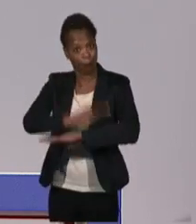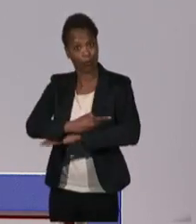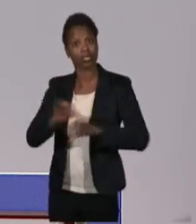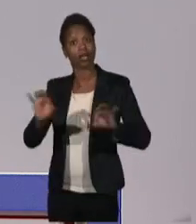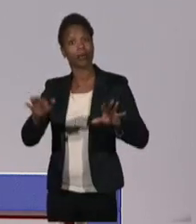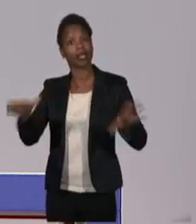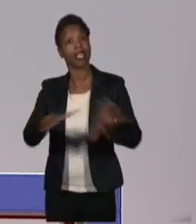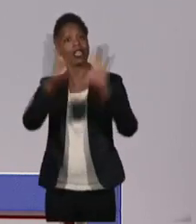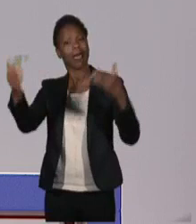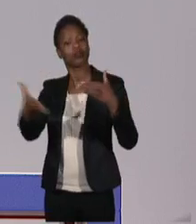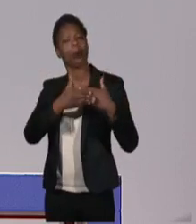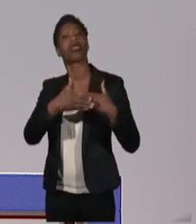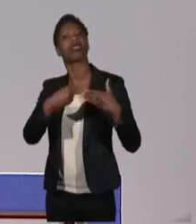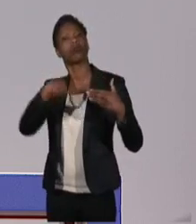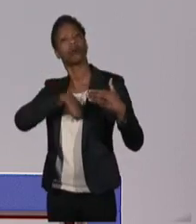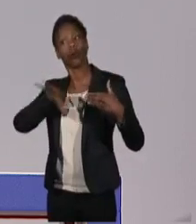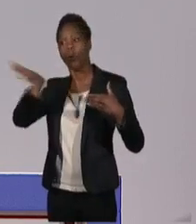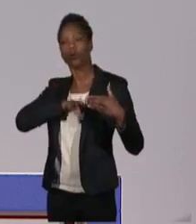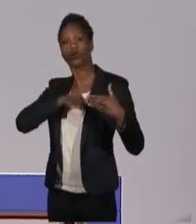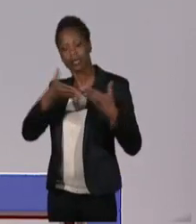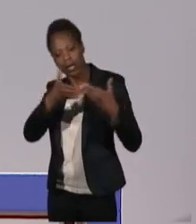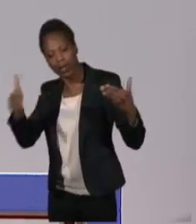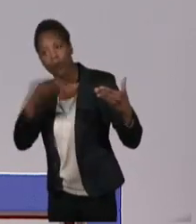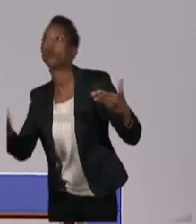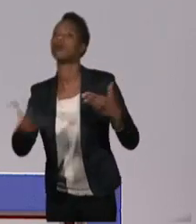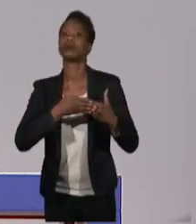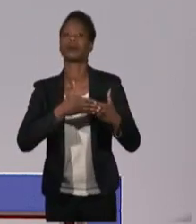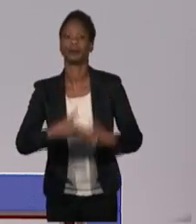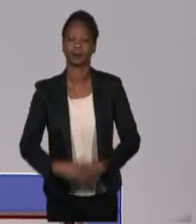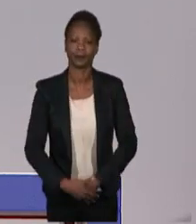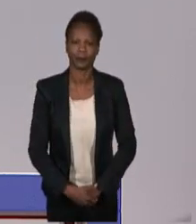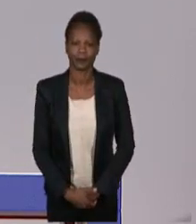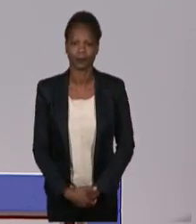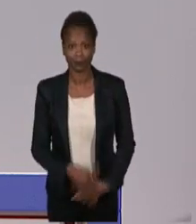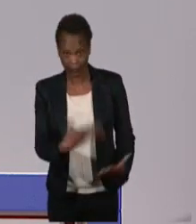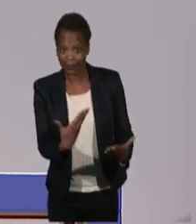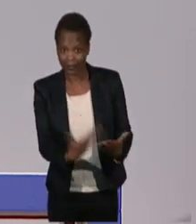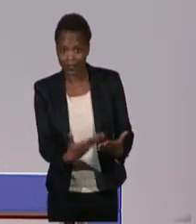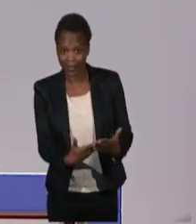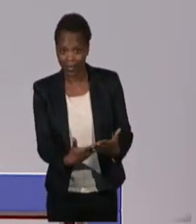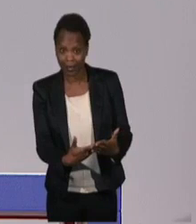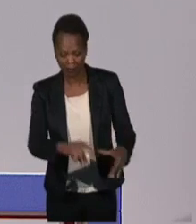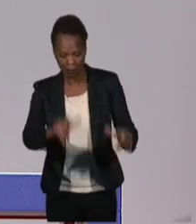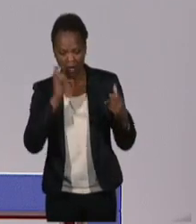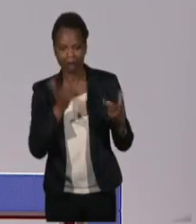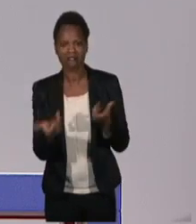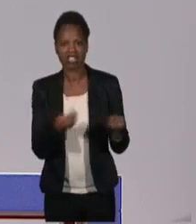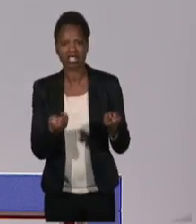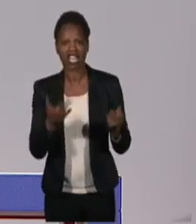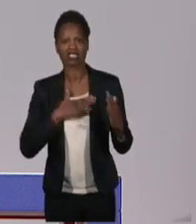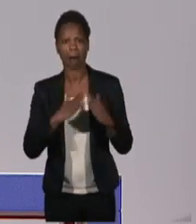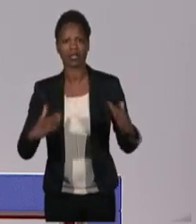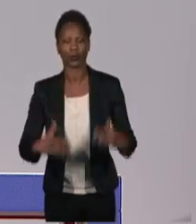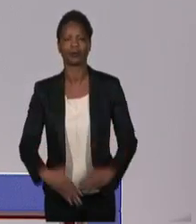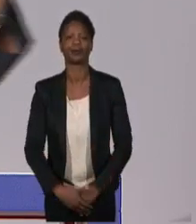de la maison. Cette porte, nous choisissons de l'ouvrir ou de la fermer. C'est cela, être maître chez soi.